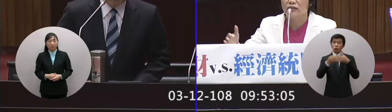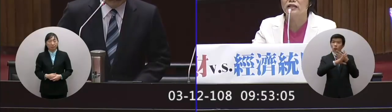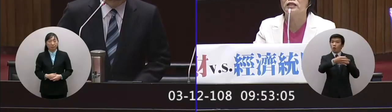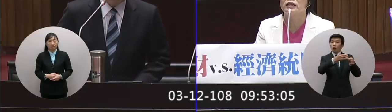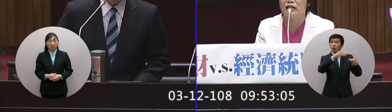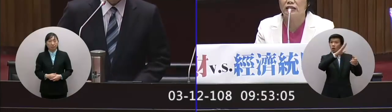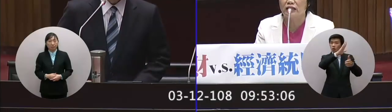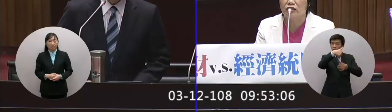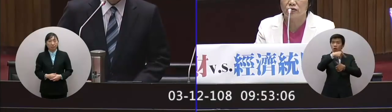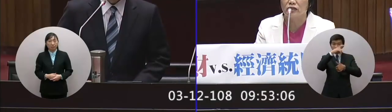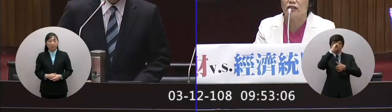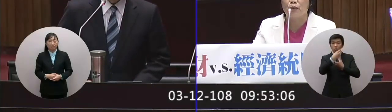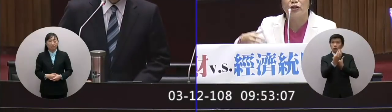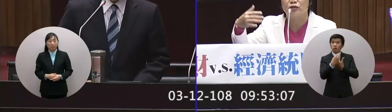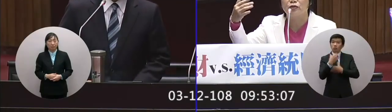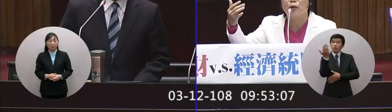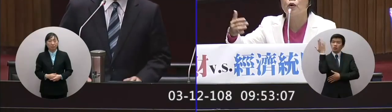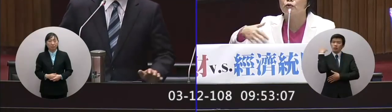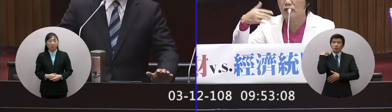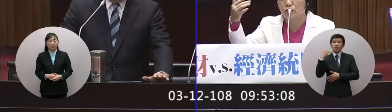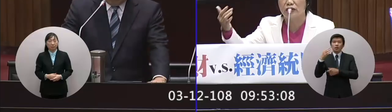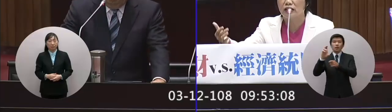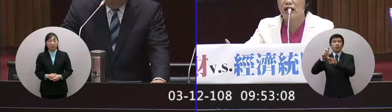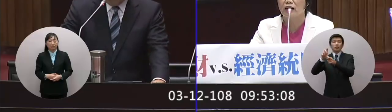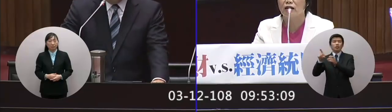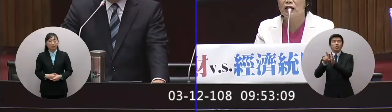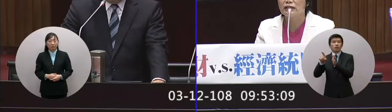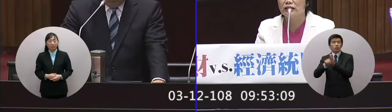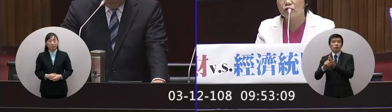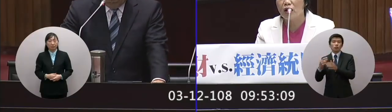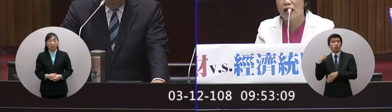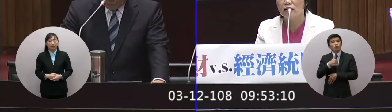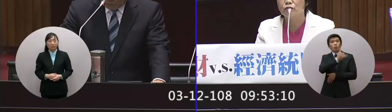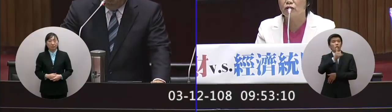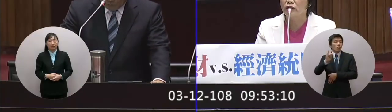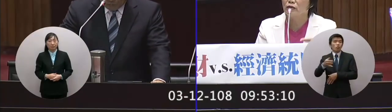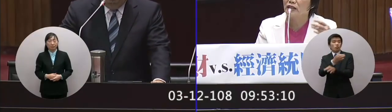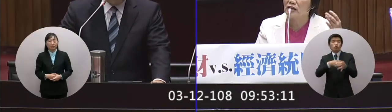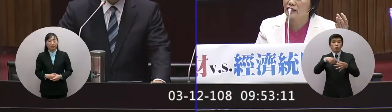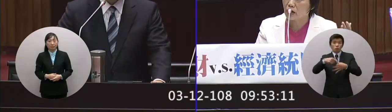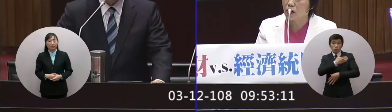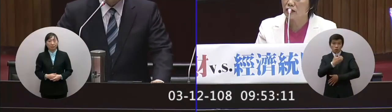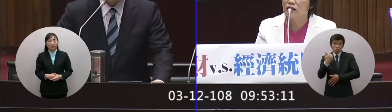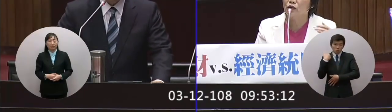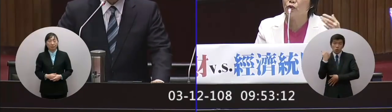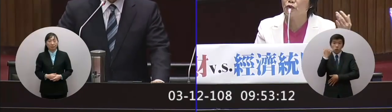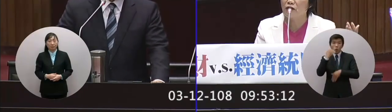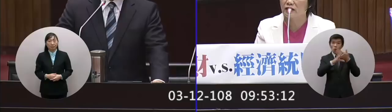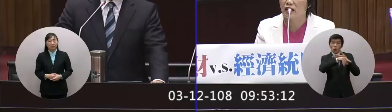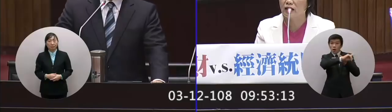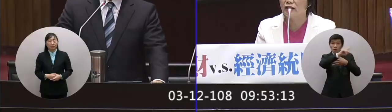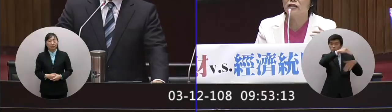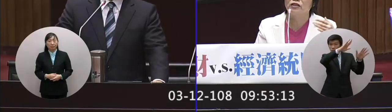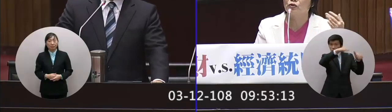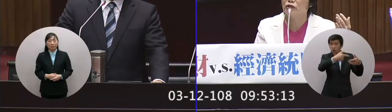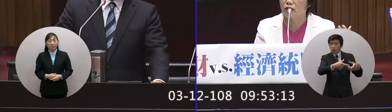台湾人在70年代的时候是一卡皮箱。碰规世界哈，但是这挂人有可能要回来台湾，可能是归于